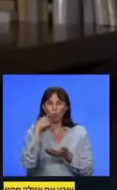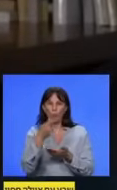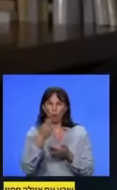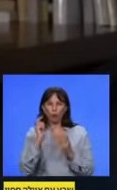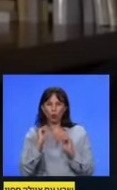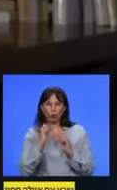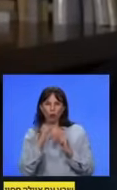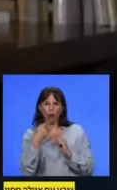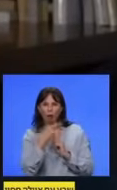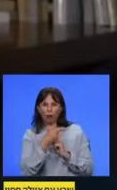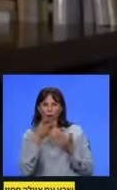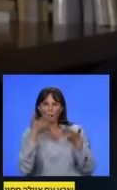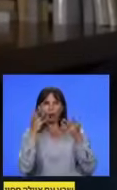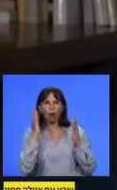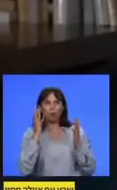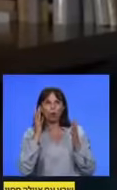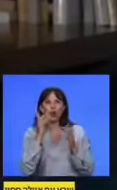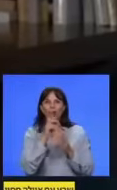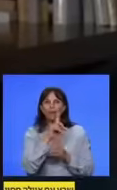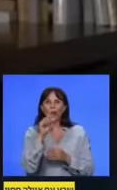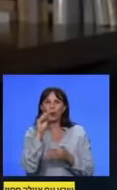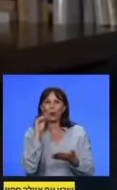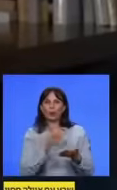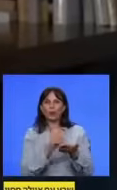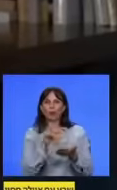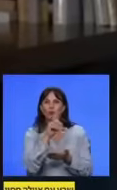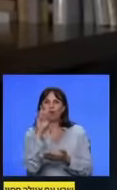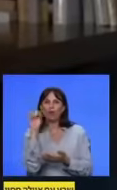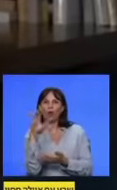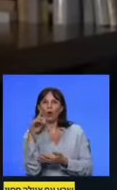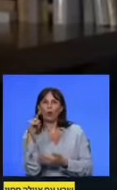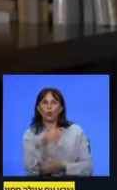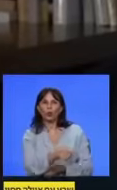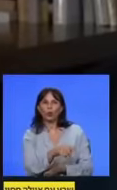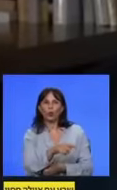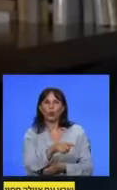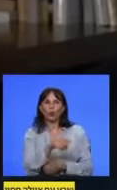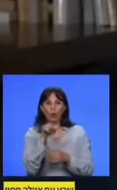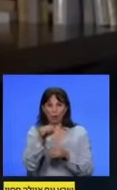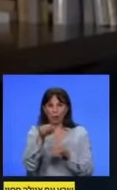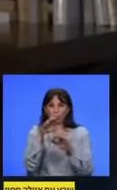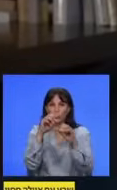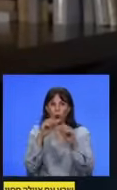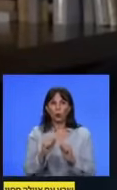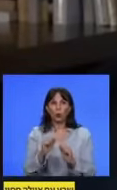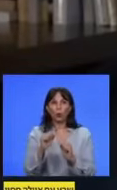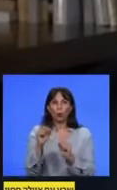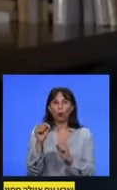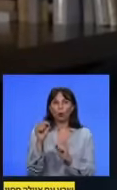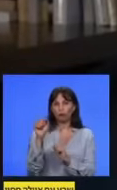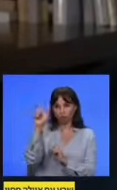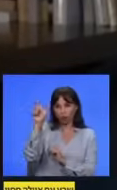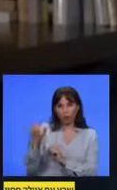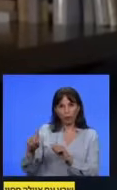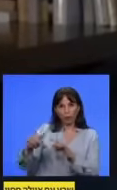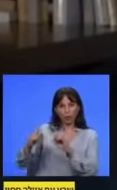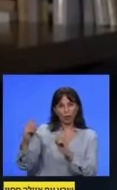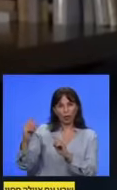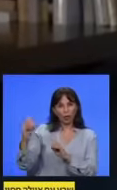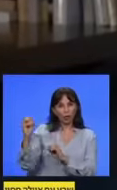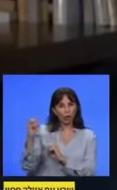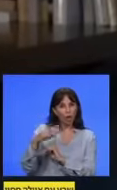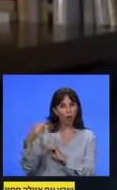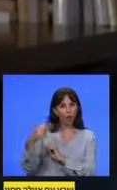חמור, אבל לא כתוב מי שלח אותו. אתה משוכנע שמישהו שלח אותו? אני משוכנע שמישהו שלח אותו, ואני גם